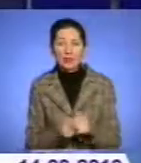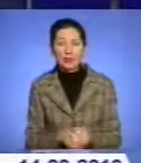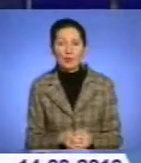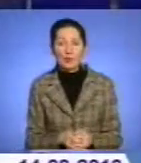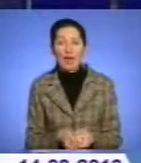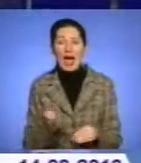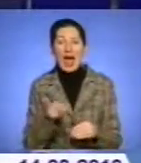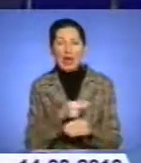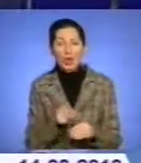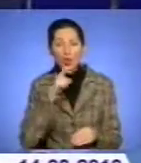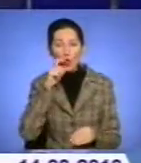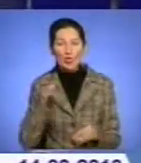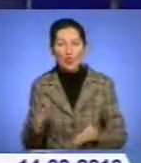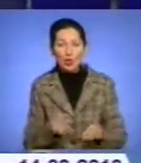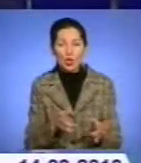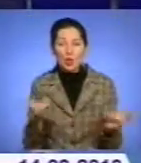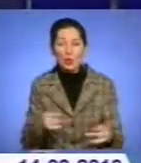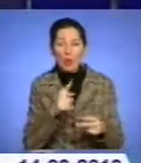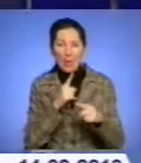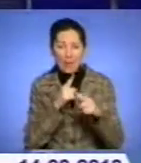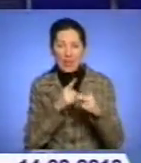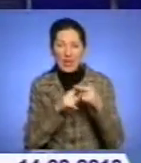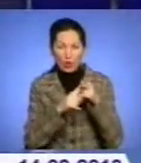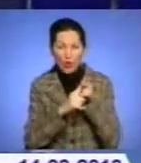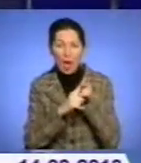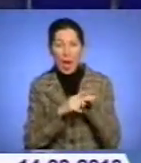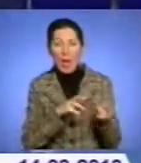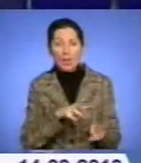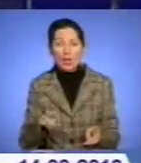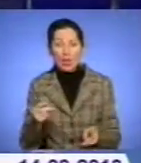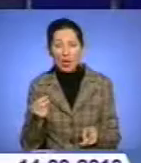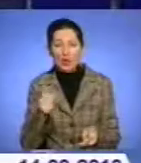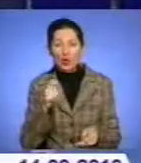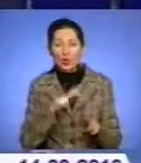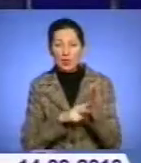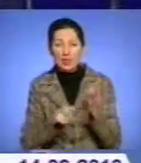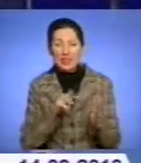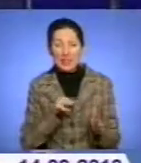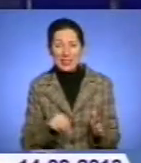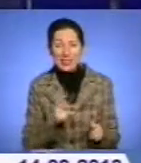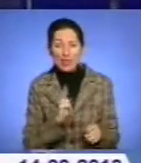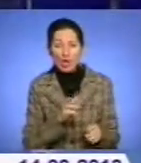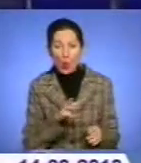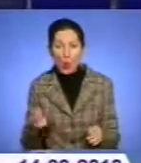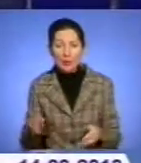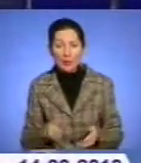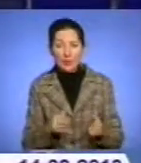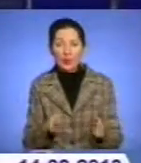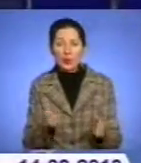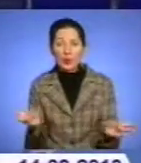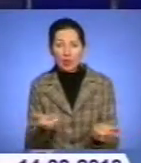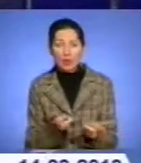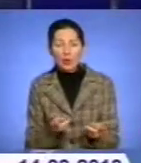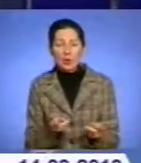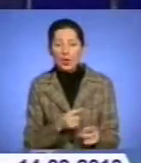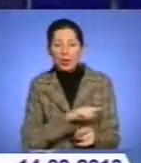На ремонт українських доріг потрібно 1,5 мільйона гривень, адже 170 тисяч кілометрів автошляхів потребують докорінної модернізації.